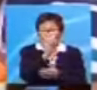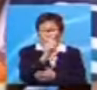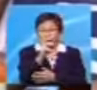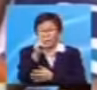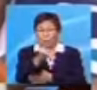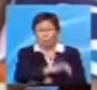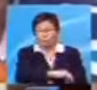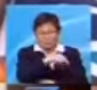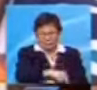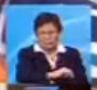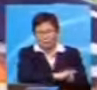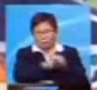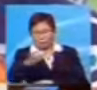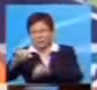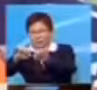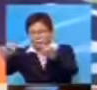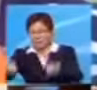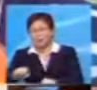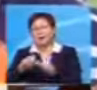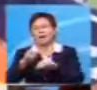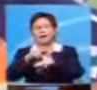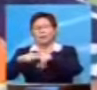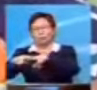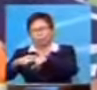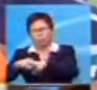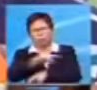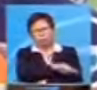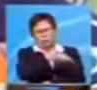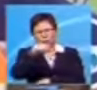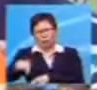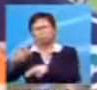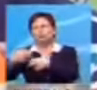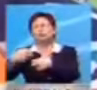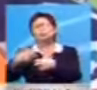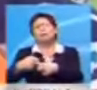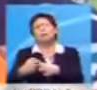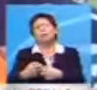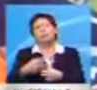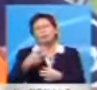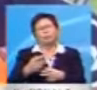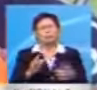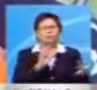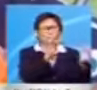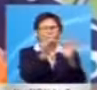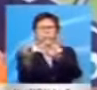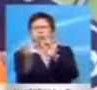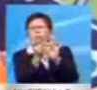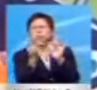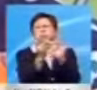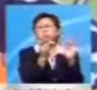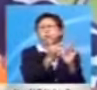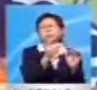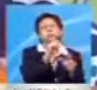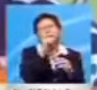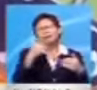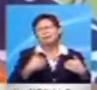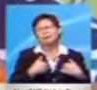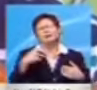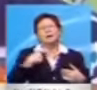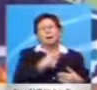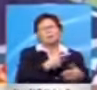ke stesen MRT ke lrt Tu memang sukar untuk connectiviti tu dah tak ada lagiah so kami